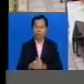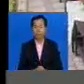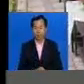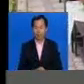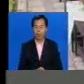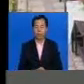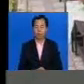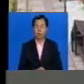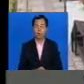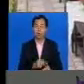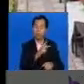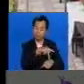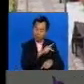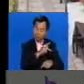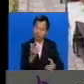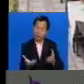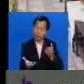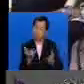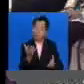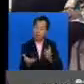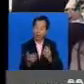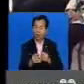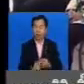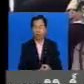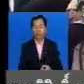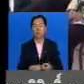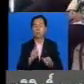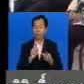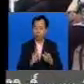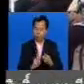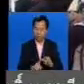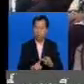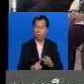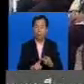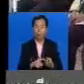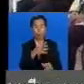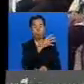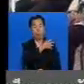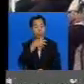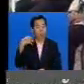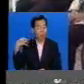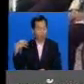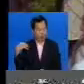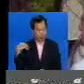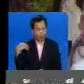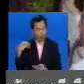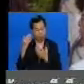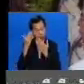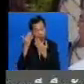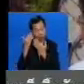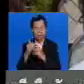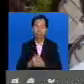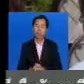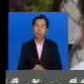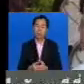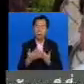จุฬารัฐประธานศาลปกครองสูงสุดนายมานิดบินชมาร์กเอกอัครราชทูตสาธารณรัฐอิสลามอิหร่านประจำประเทศไทย